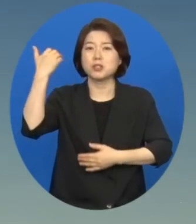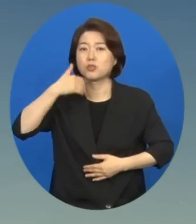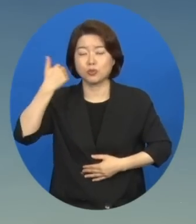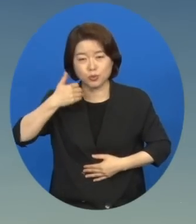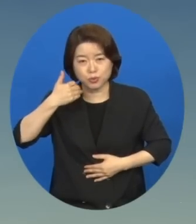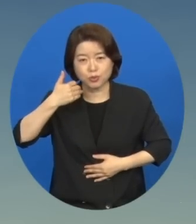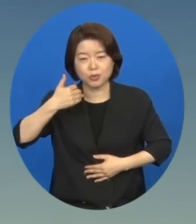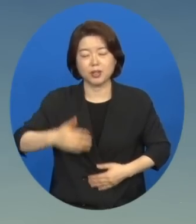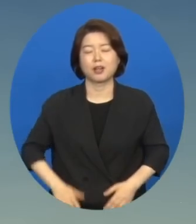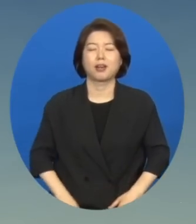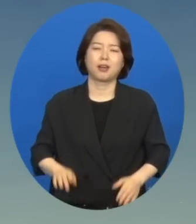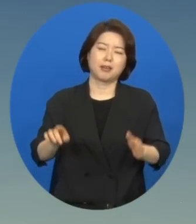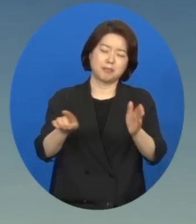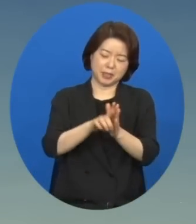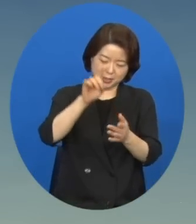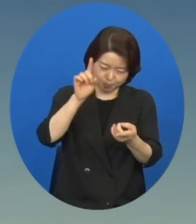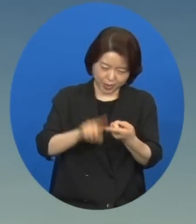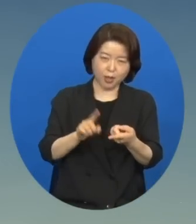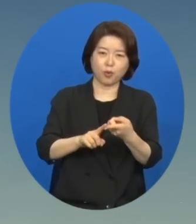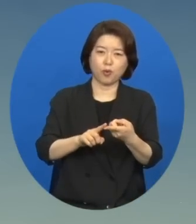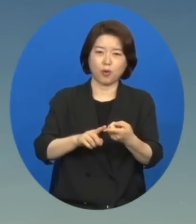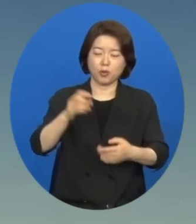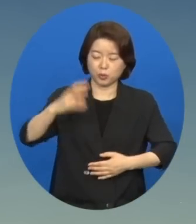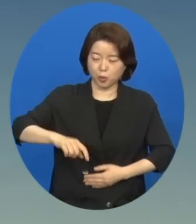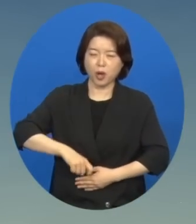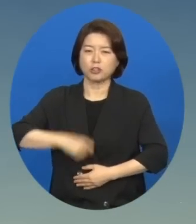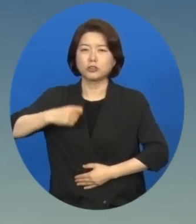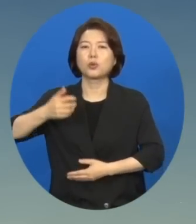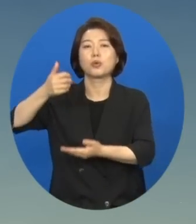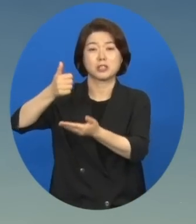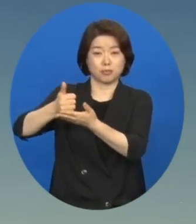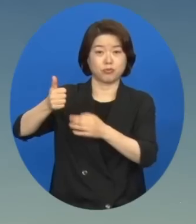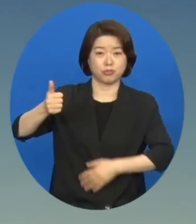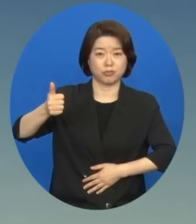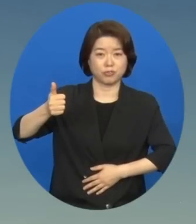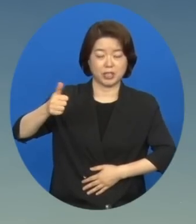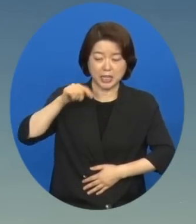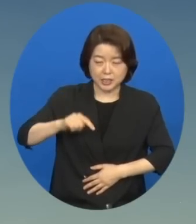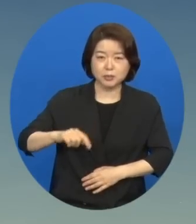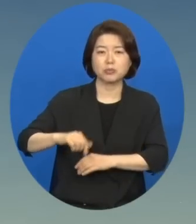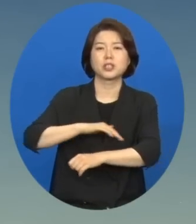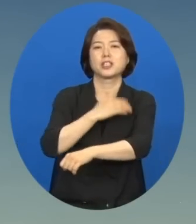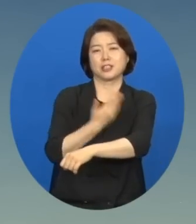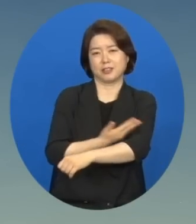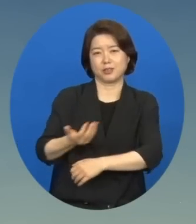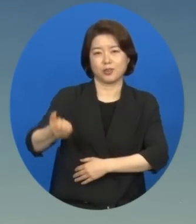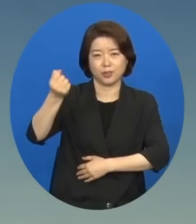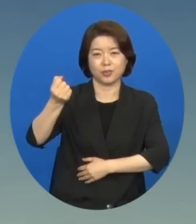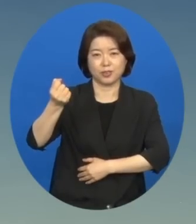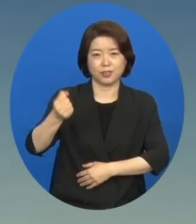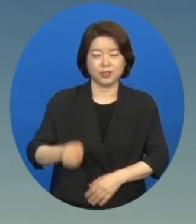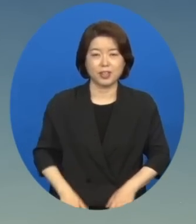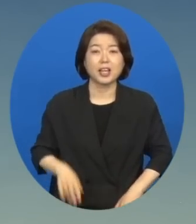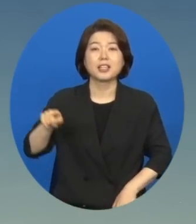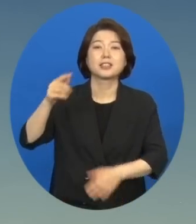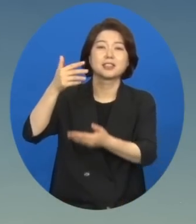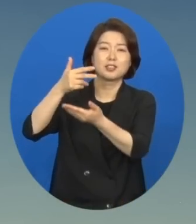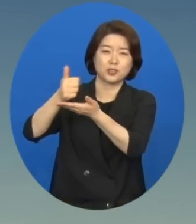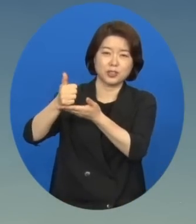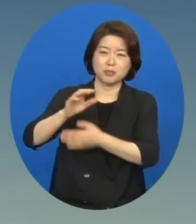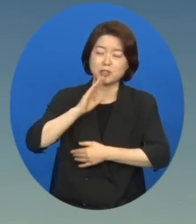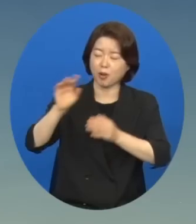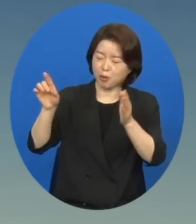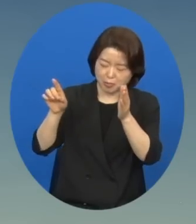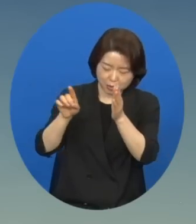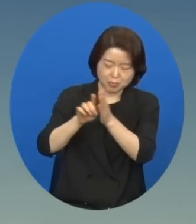분이시라고요? 미쁘시고 의로우신 분이라는 거예요. 그분이 능력 있는 거예요. 그 주님을 정말